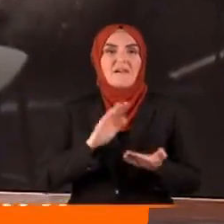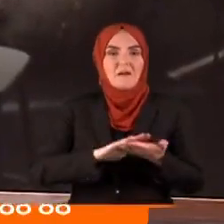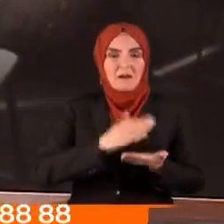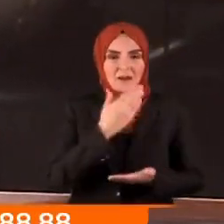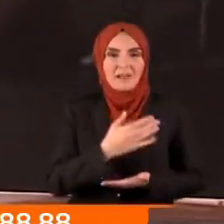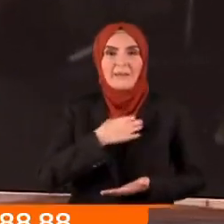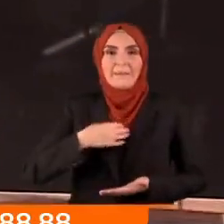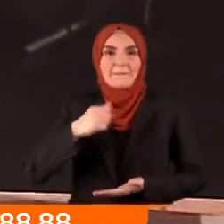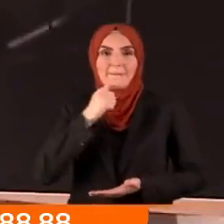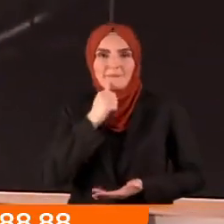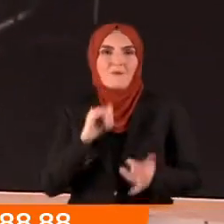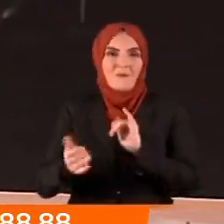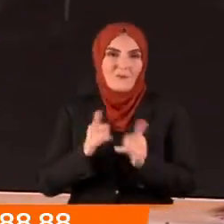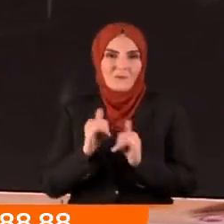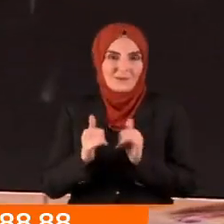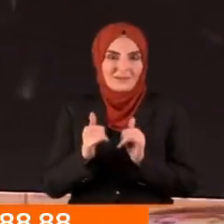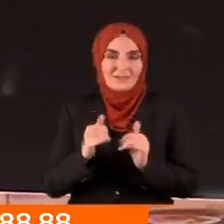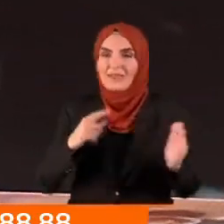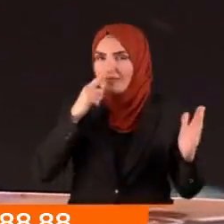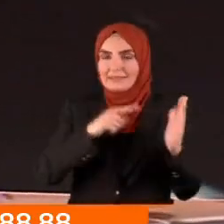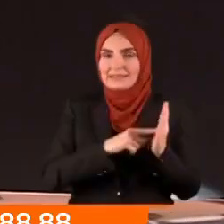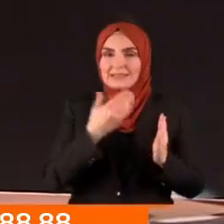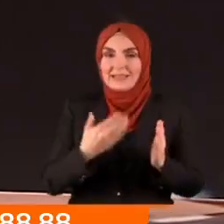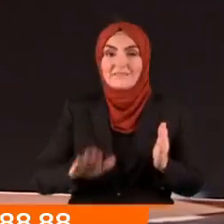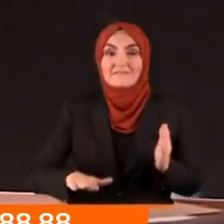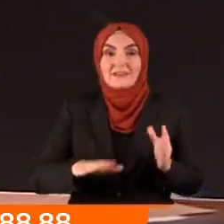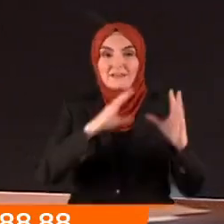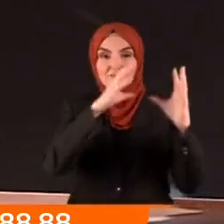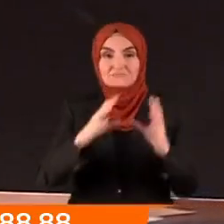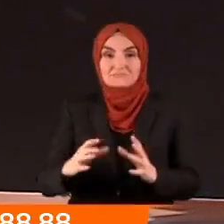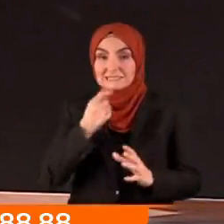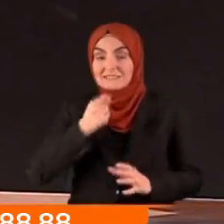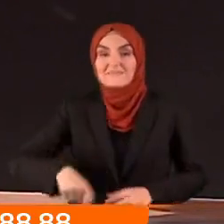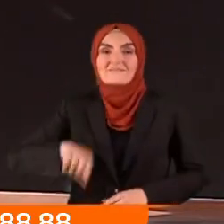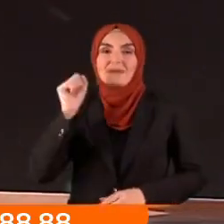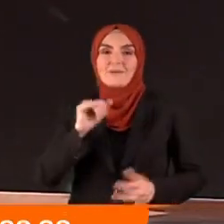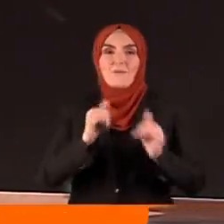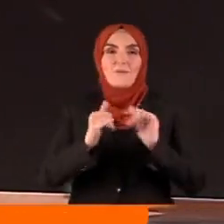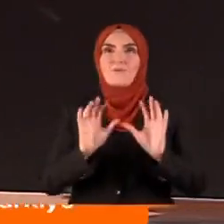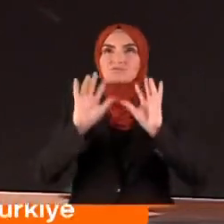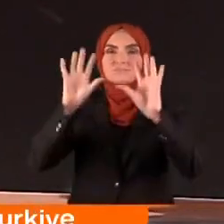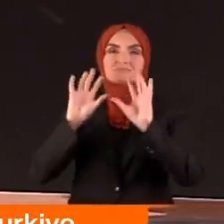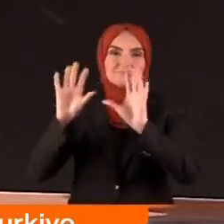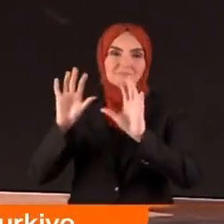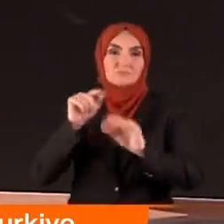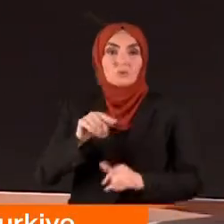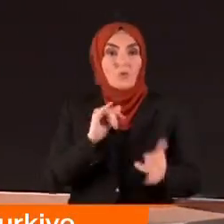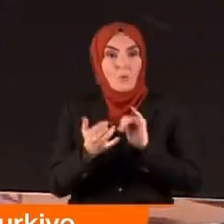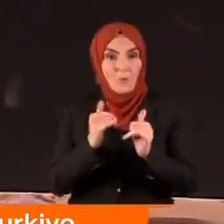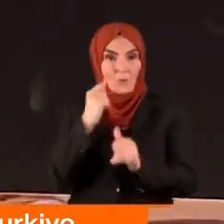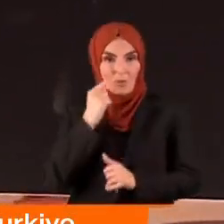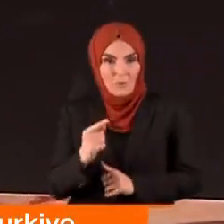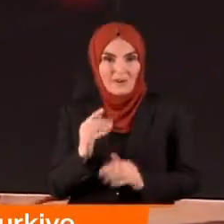yere düşürmeden balonu havada tutmaktır. Bilenler bilir. İşte bu oyun oturma odalarından çıktı, Dünya Kupası oldu. Çok